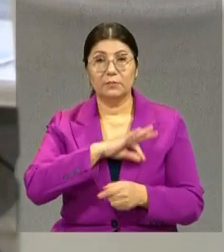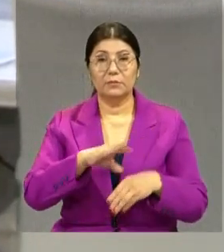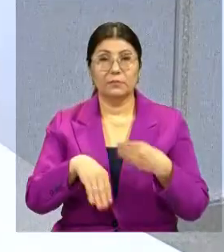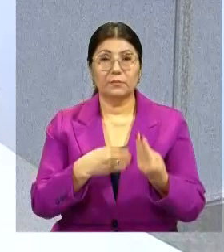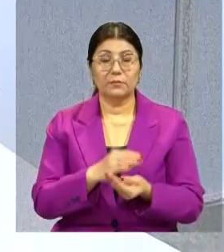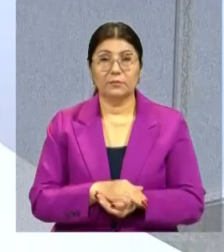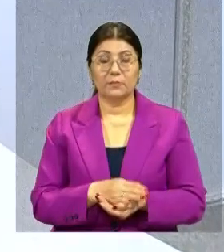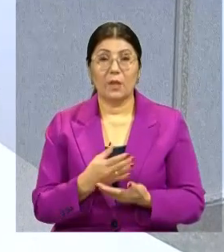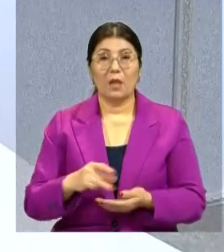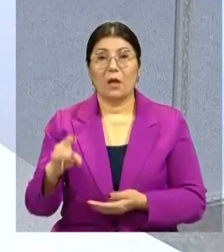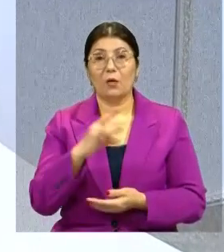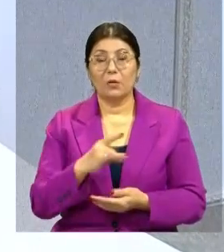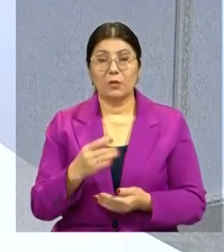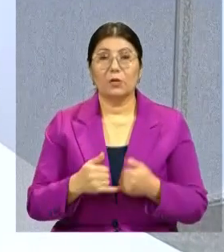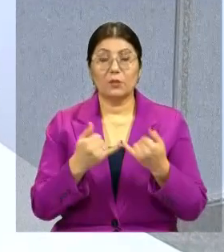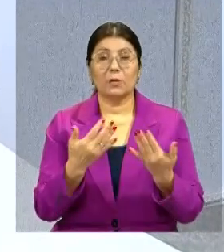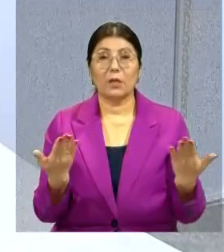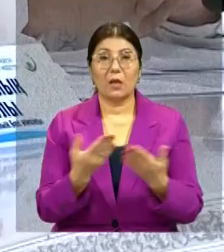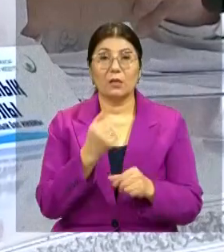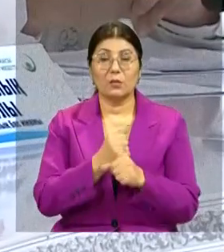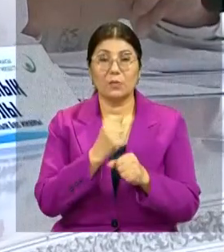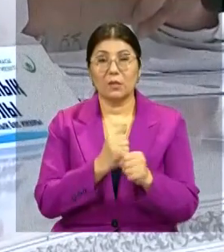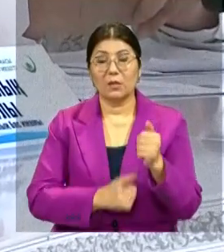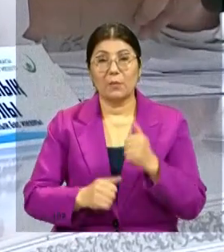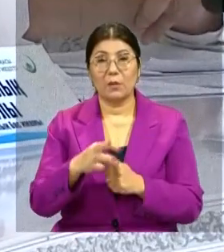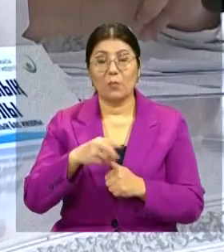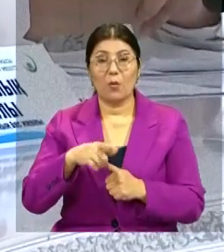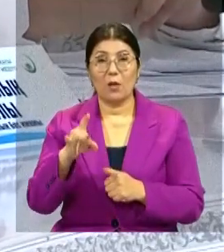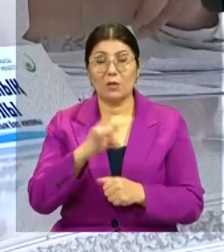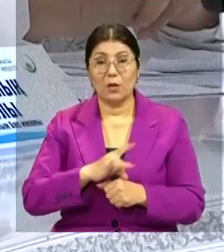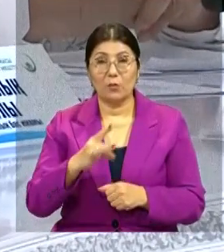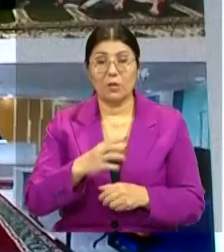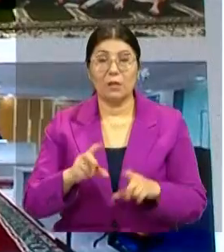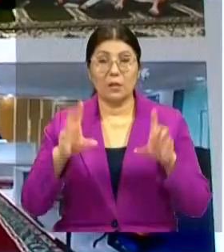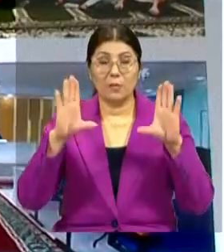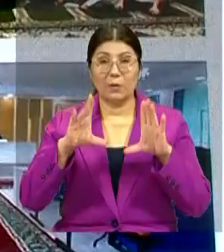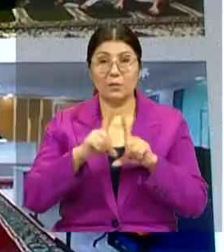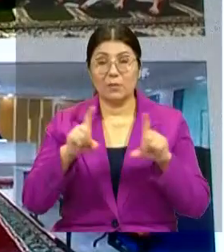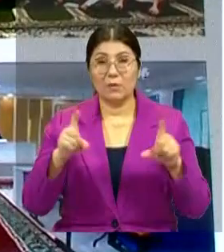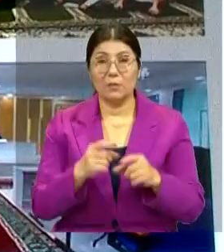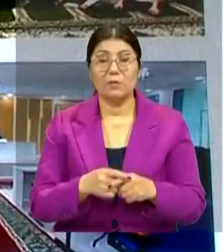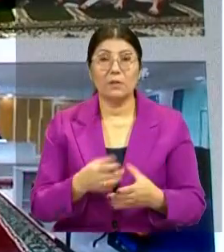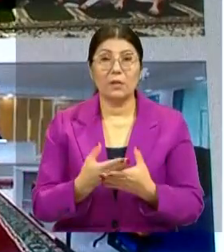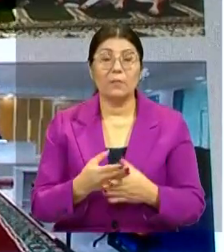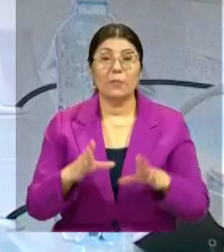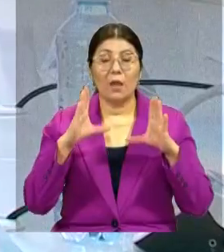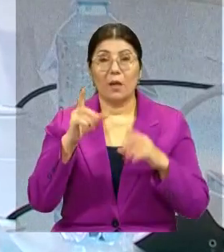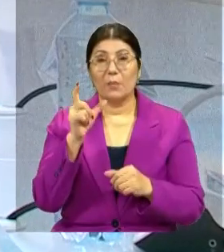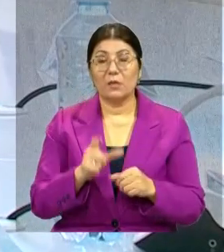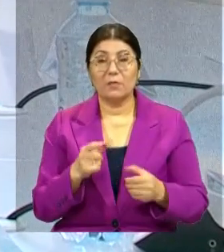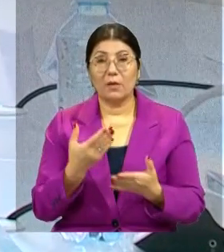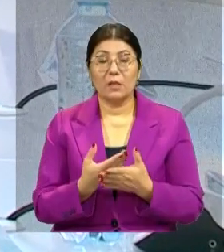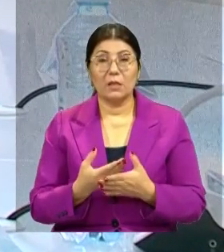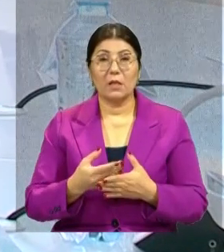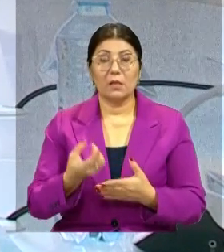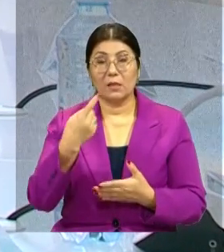берілетін болады. Ал аудандар ішінде қай істе де көш бастап тұрған Мұғалжар ауданының мешіті. Мұндағы дін қызметкерлері аудандағы діни ахуалдың